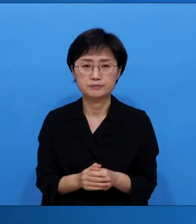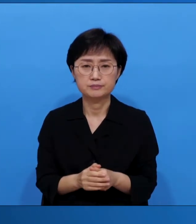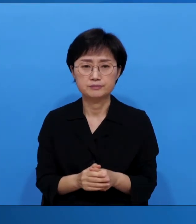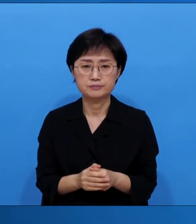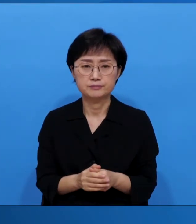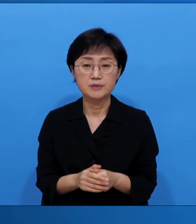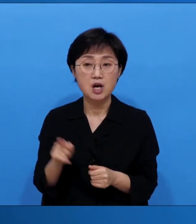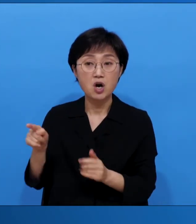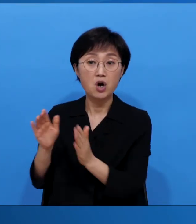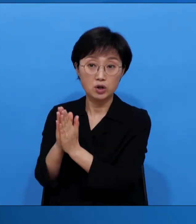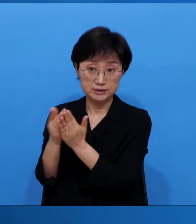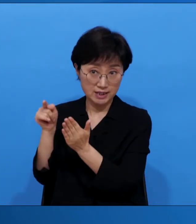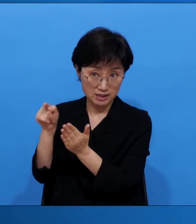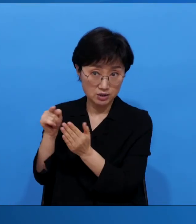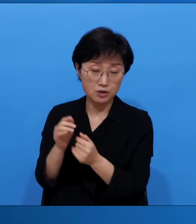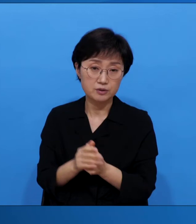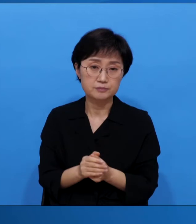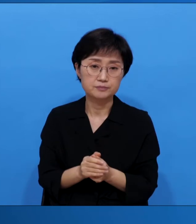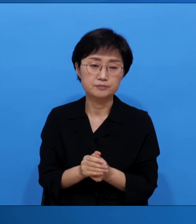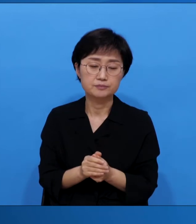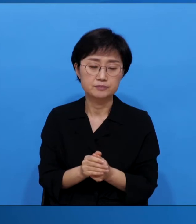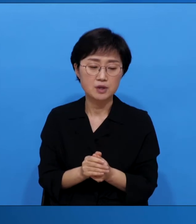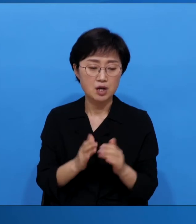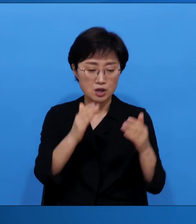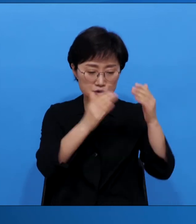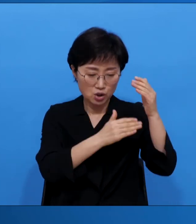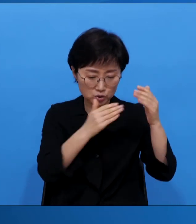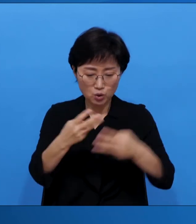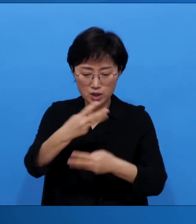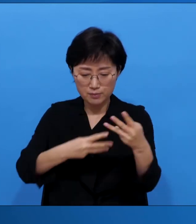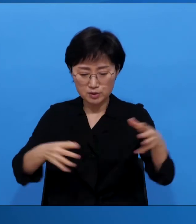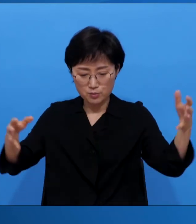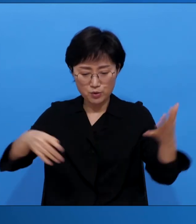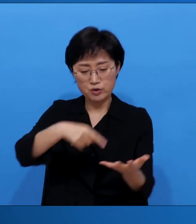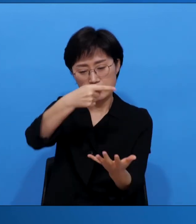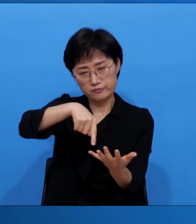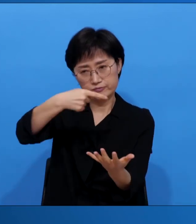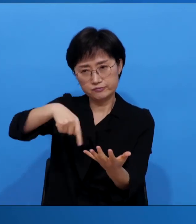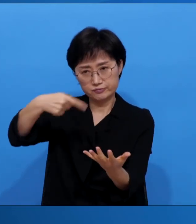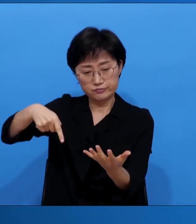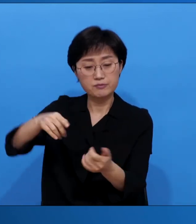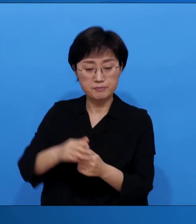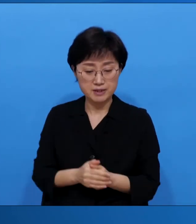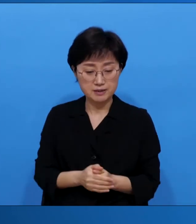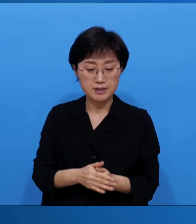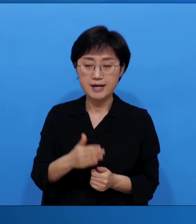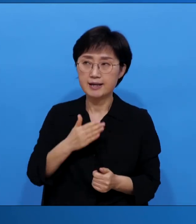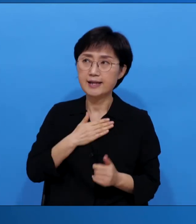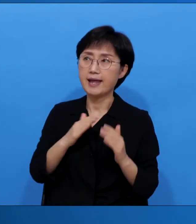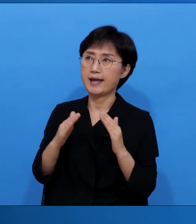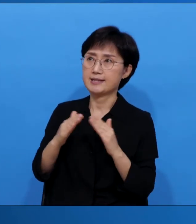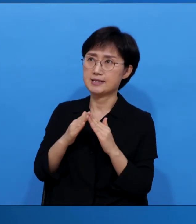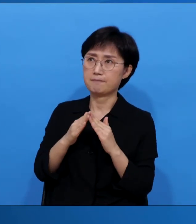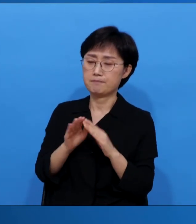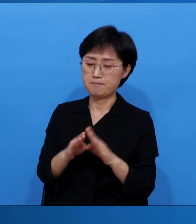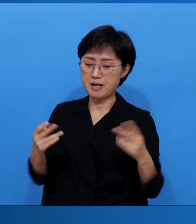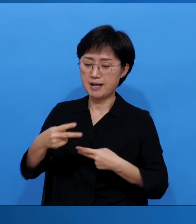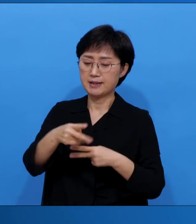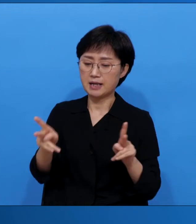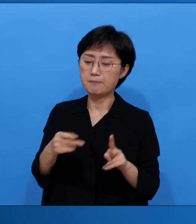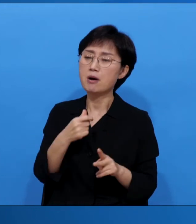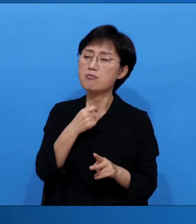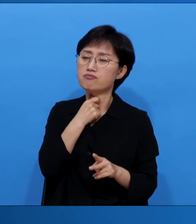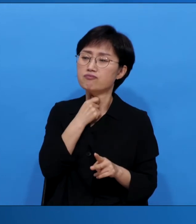평신도가 읽을 전도훈련 교재로 교인들과 랩넌트를 훈련시켜 자신의 집과 현장에 다락방 장소를 제공할 조장을